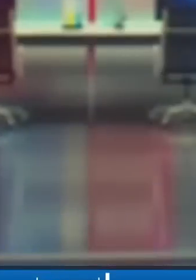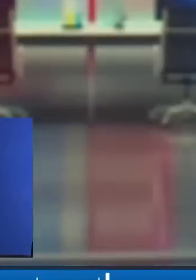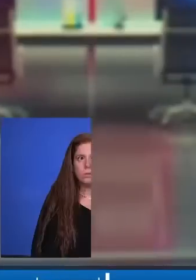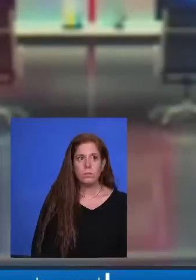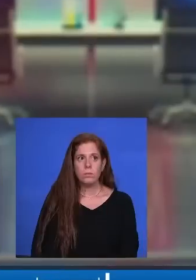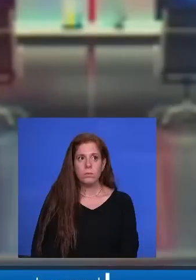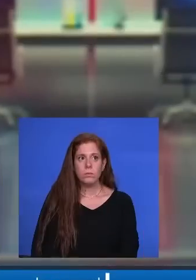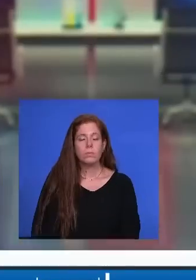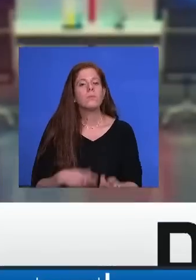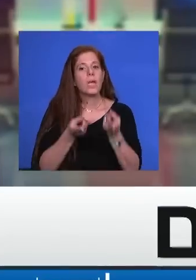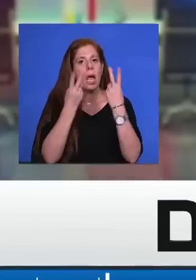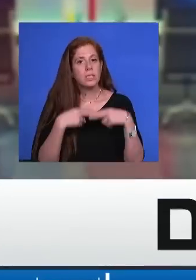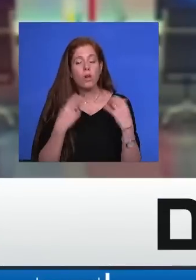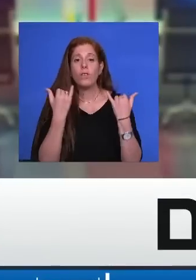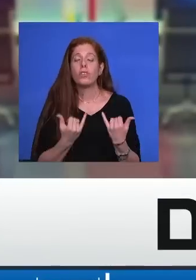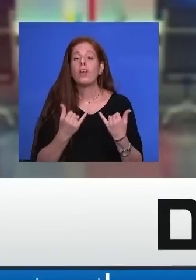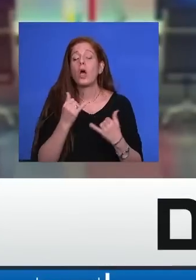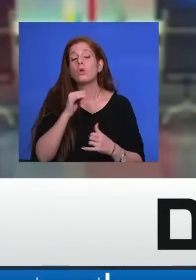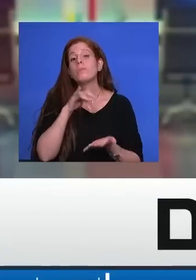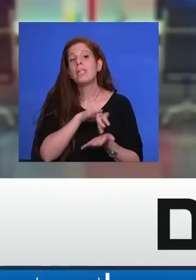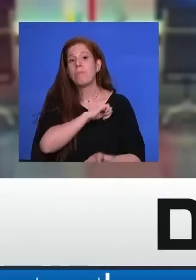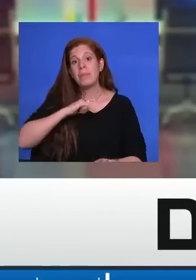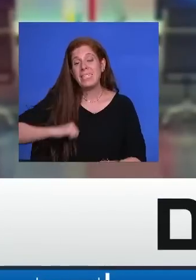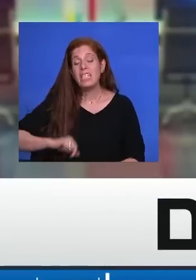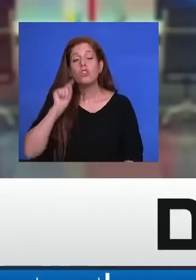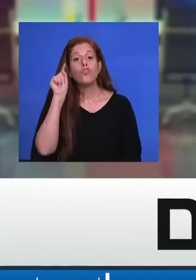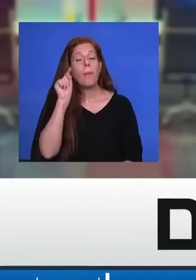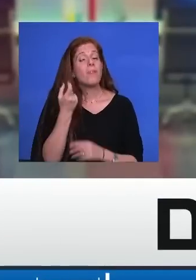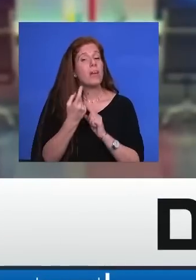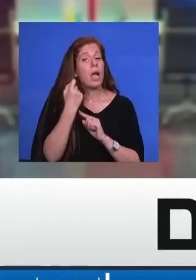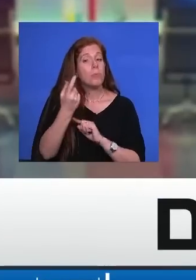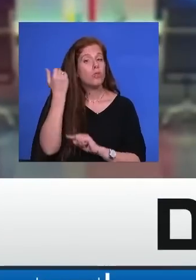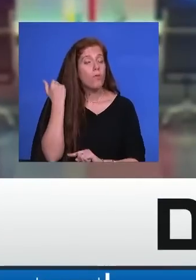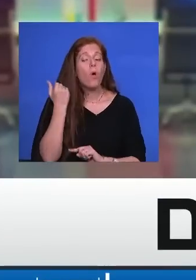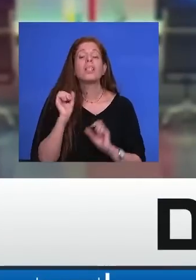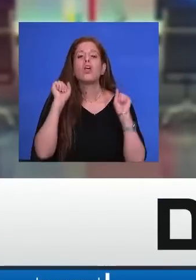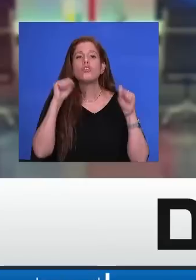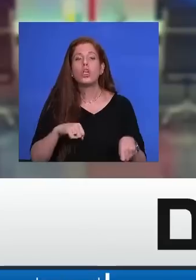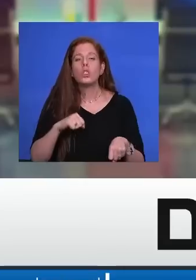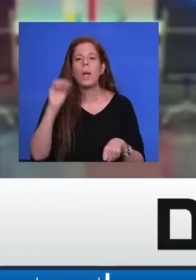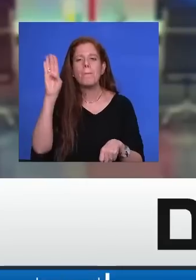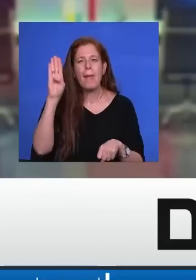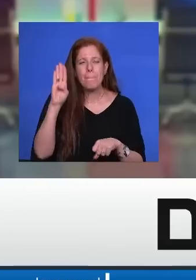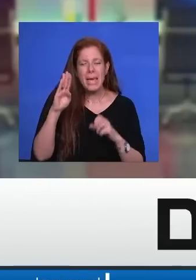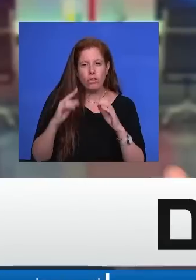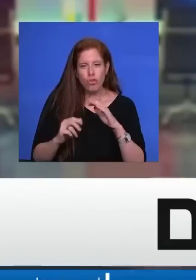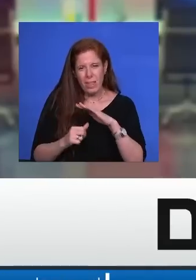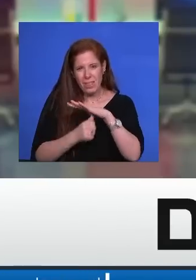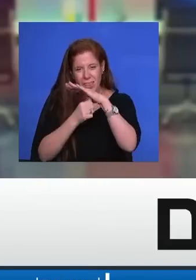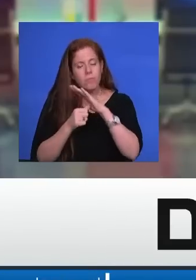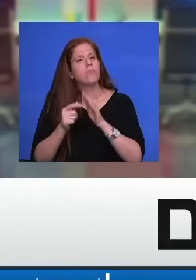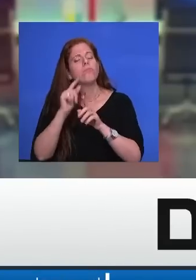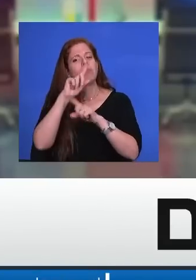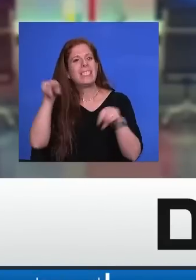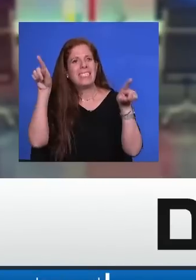חזרנו ואנחנו לסין, שם לפני מספר שבועות. השלטון בבייג'ינג הסיר את הגבלות הקורונה החמורות שהתאימו